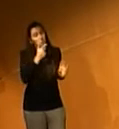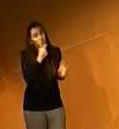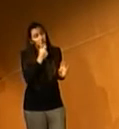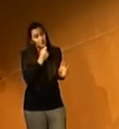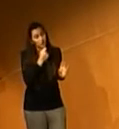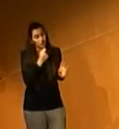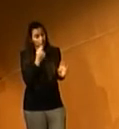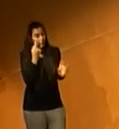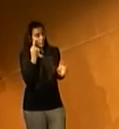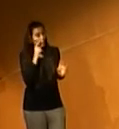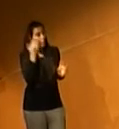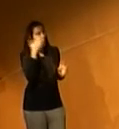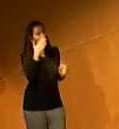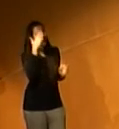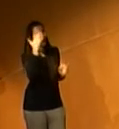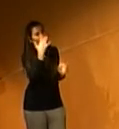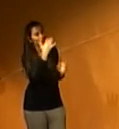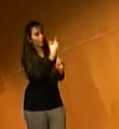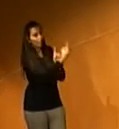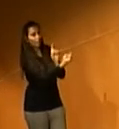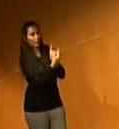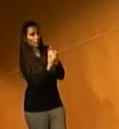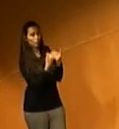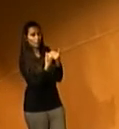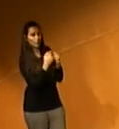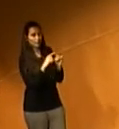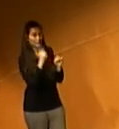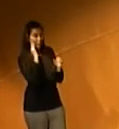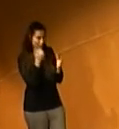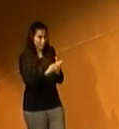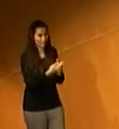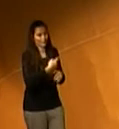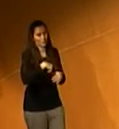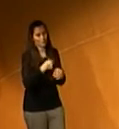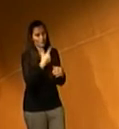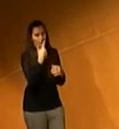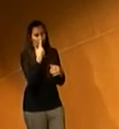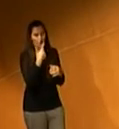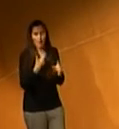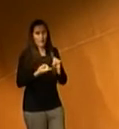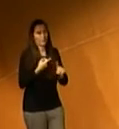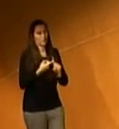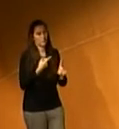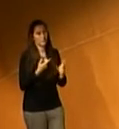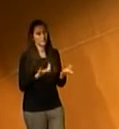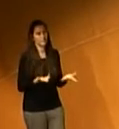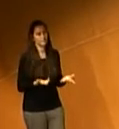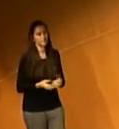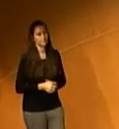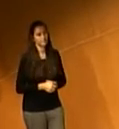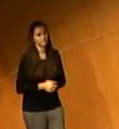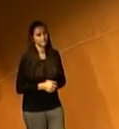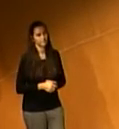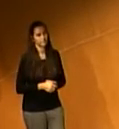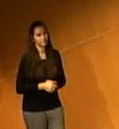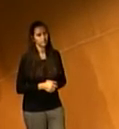plutôt que de s'adresser aux professeurs. Et donc on est ce lien-là, je pense qu'il est important. Et donc